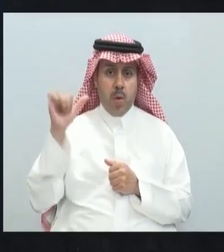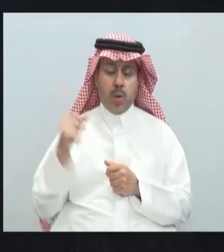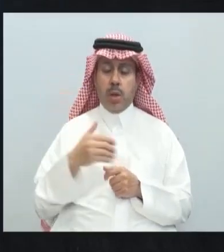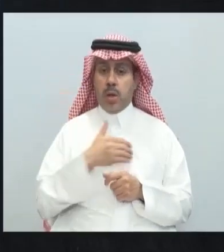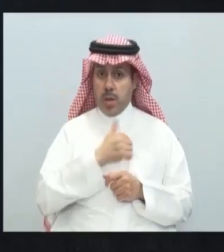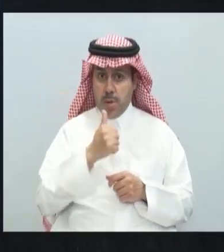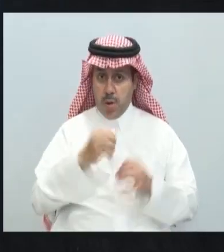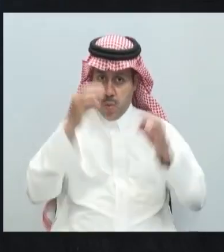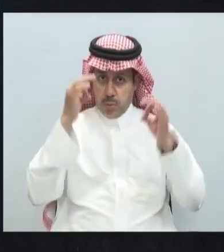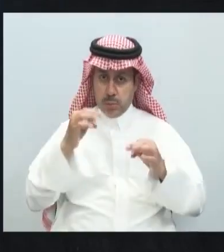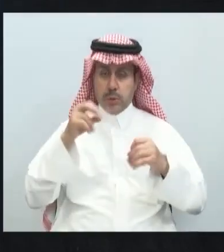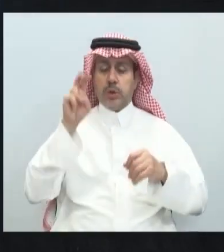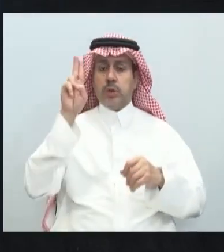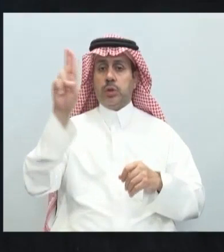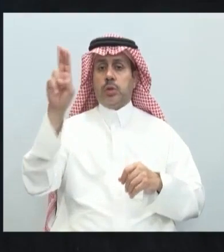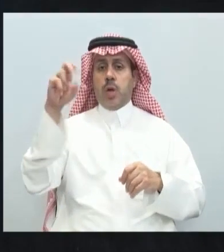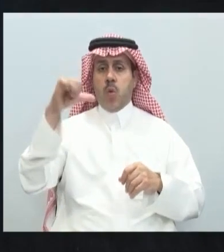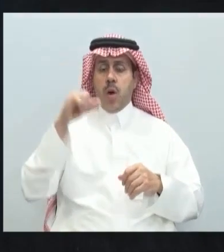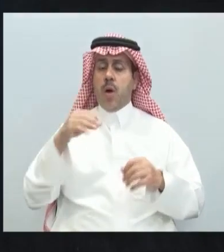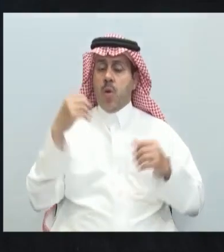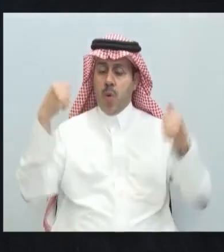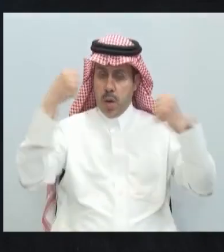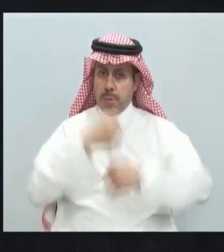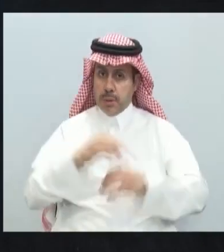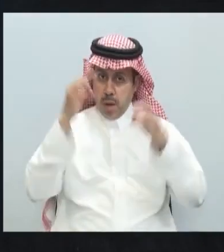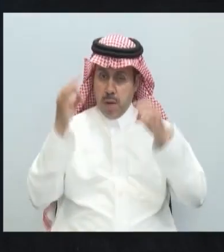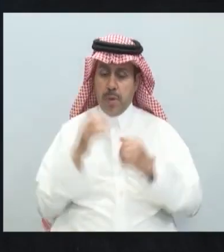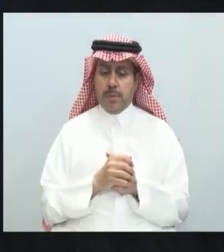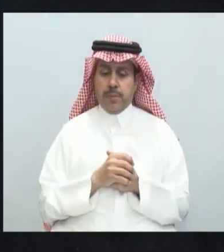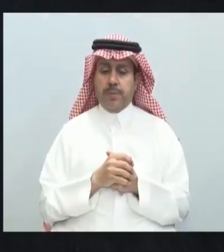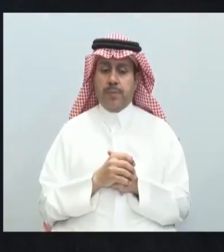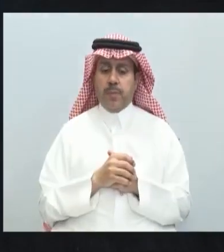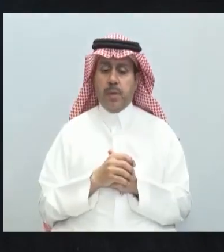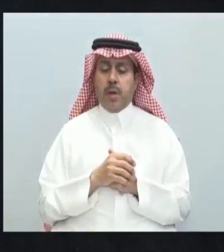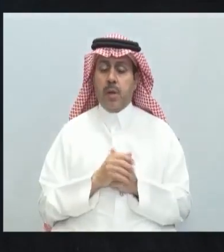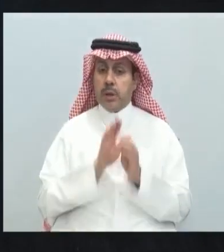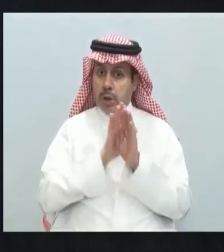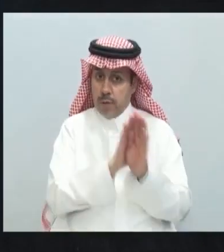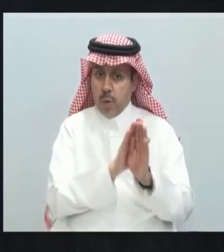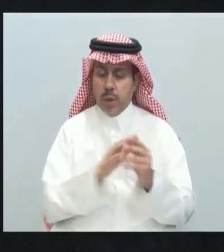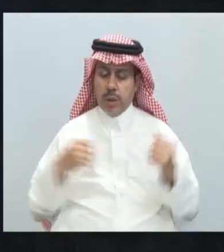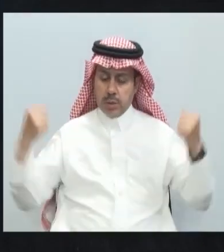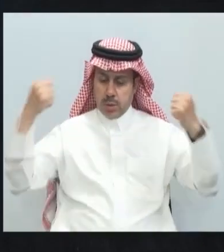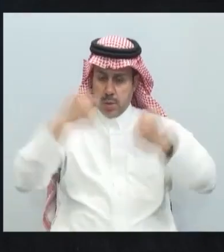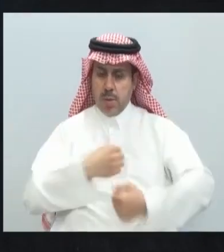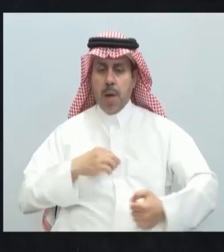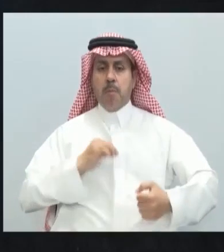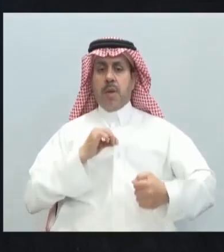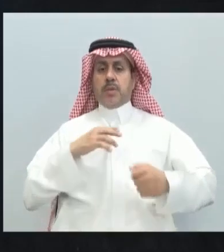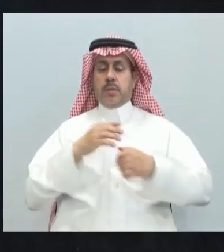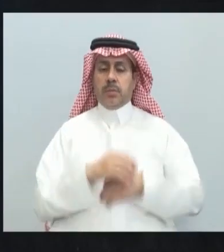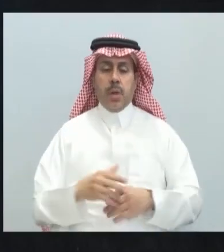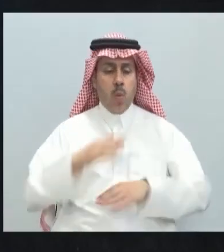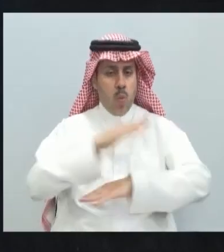لان المرا اذا كان متقيا لله جل وعلا حمله حمله هذا الامر على ان يتحلى